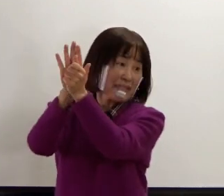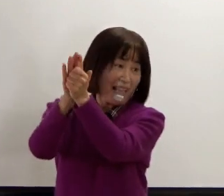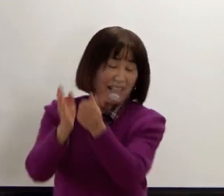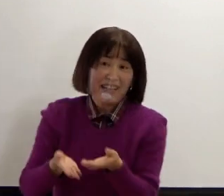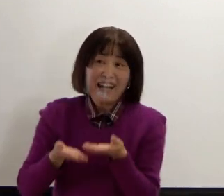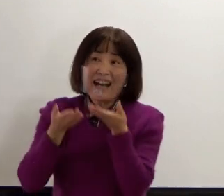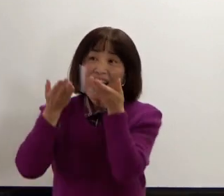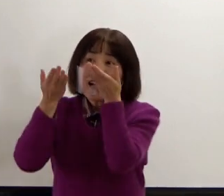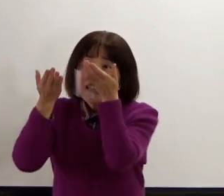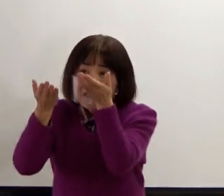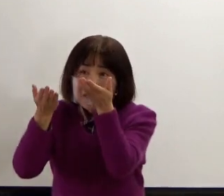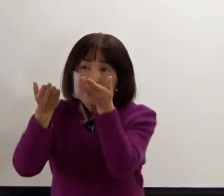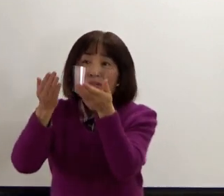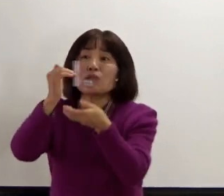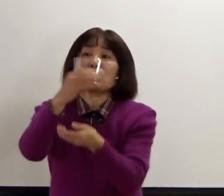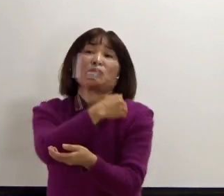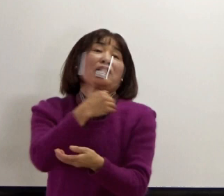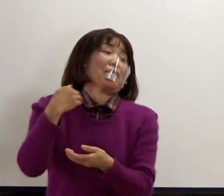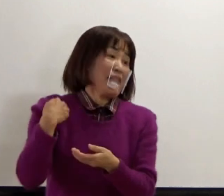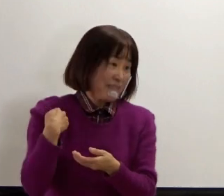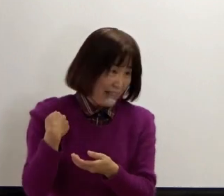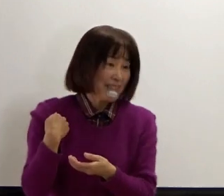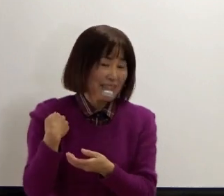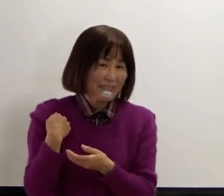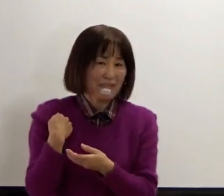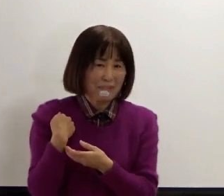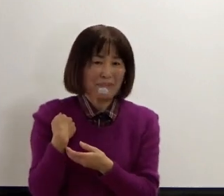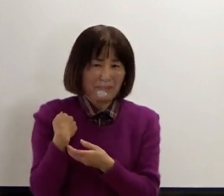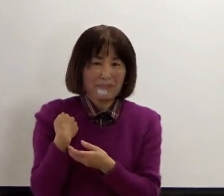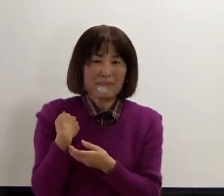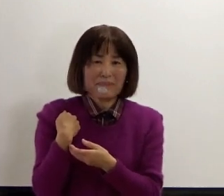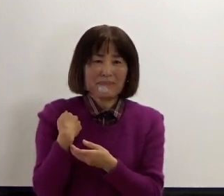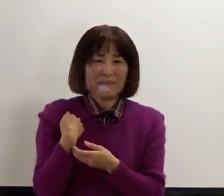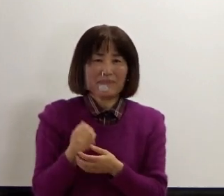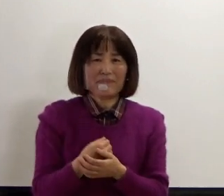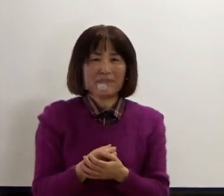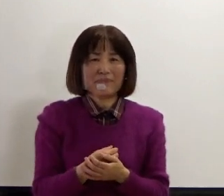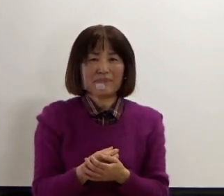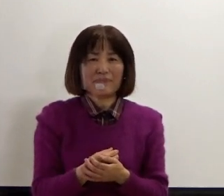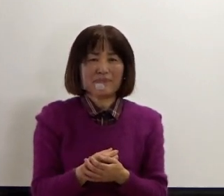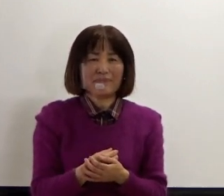割というか、そういうことに用いられてるんですよね。